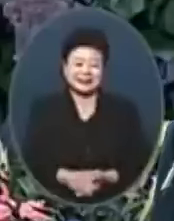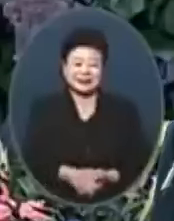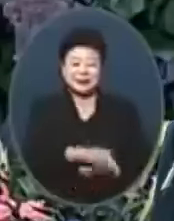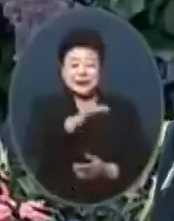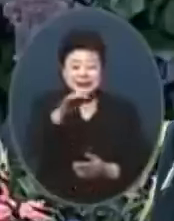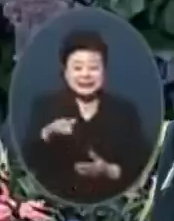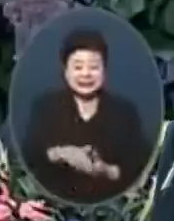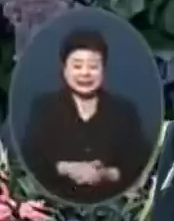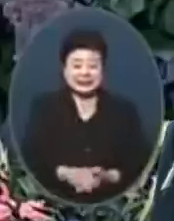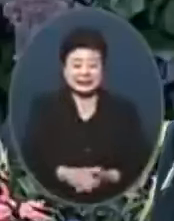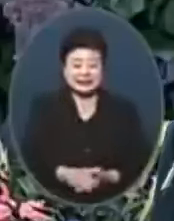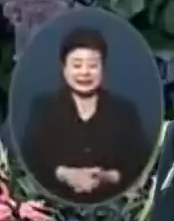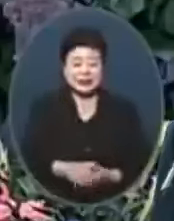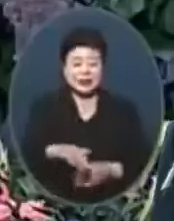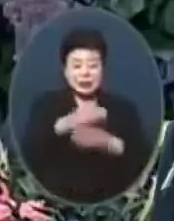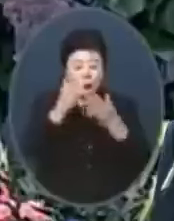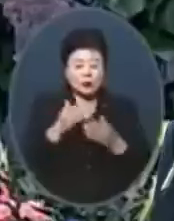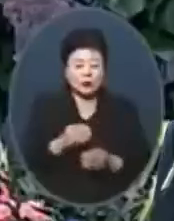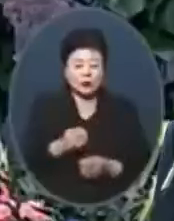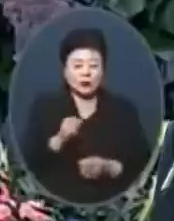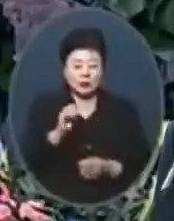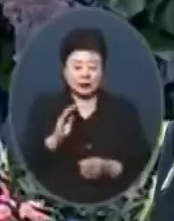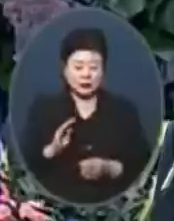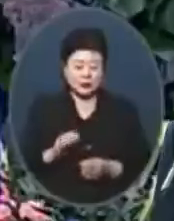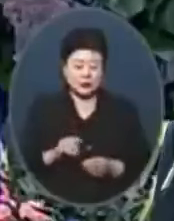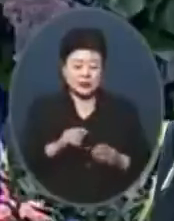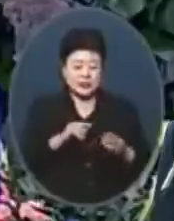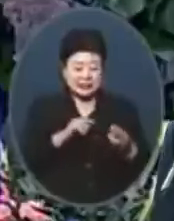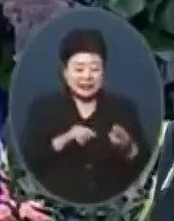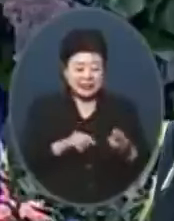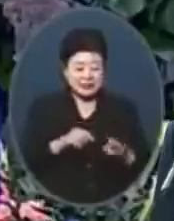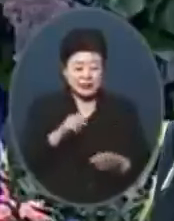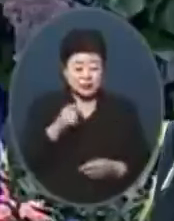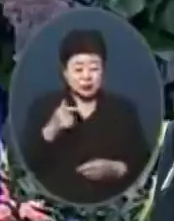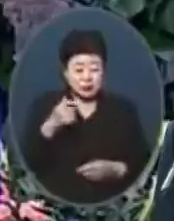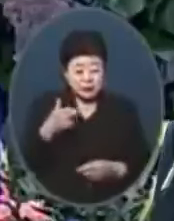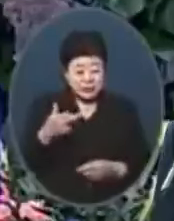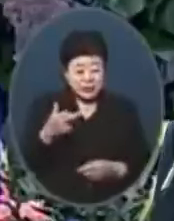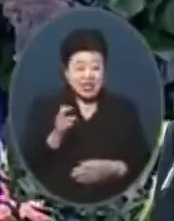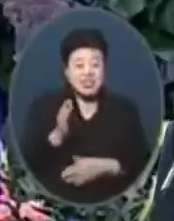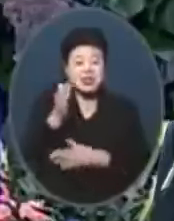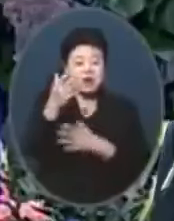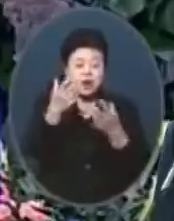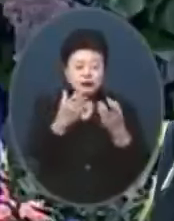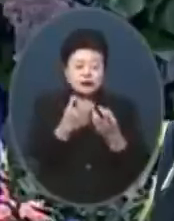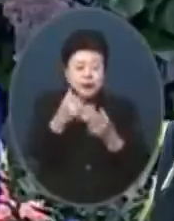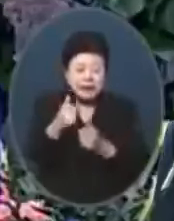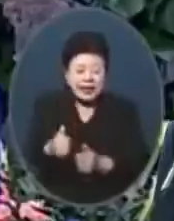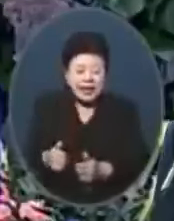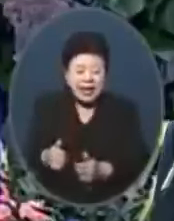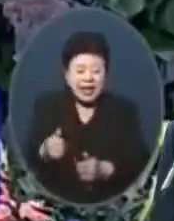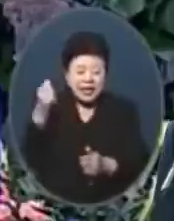우리는 모두 다 에베소 3장 16절 17절로 그의 영광의 풍성함을 따라 그의